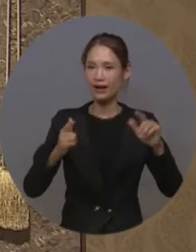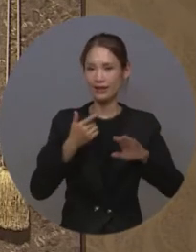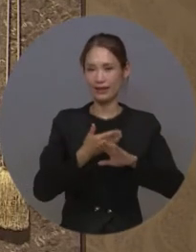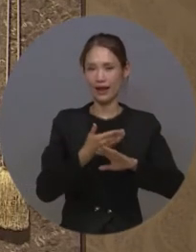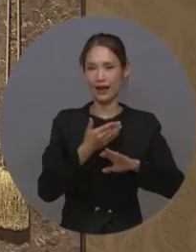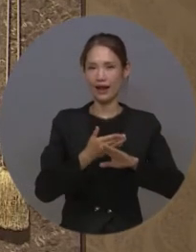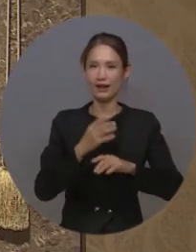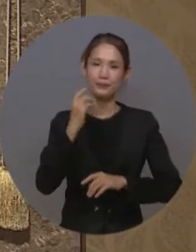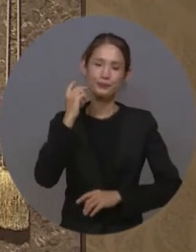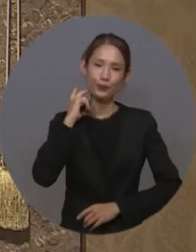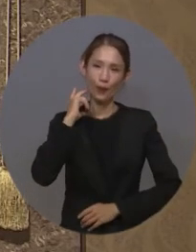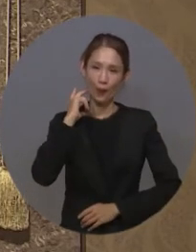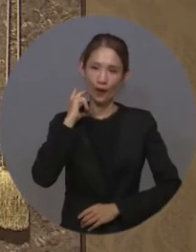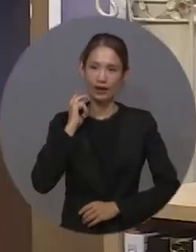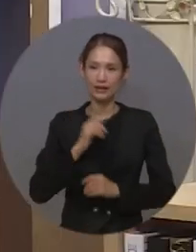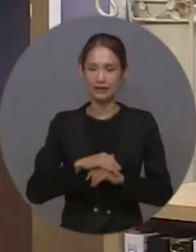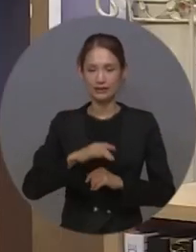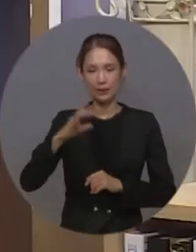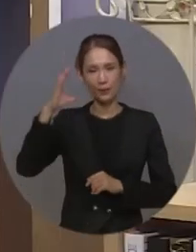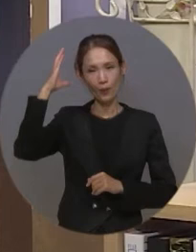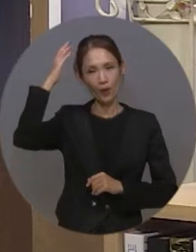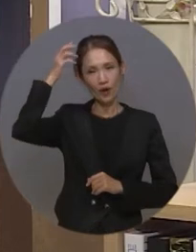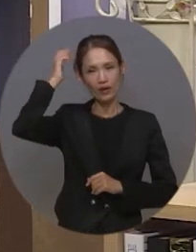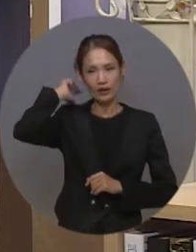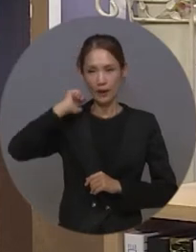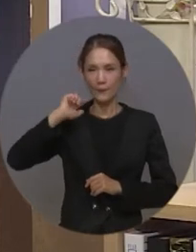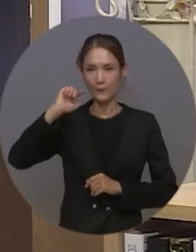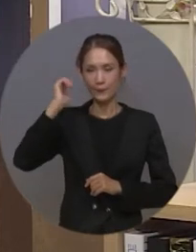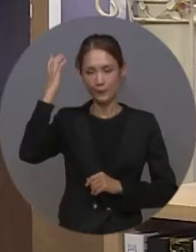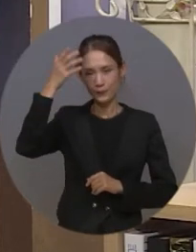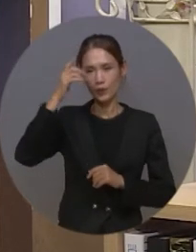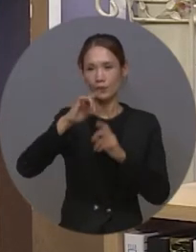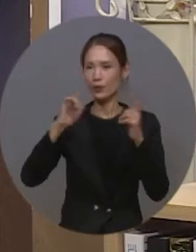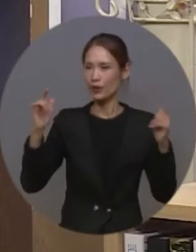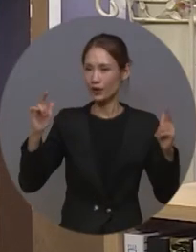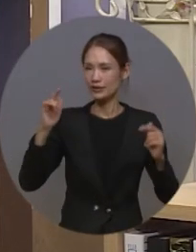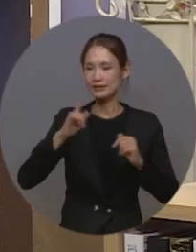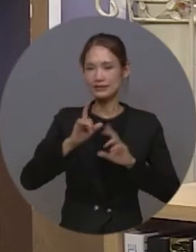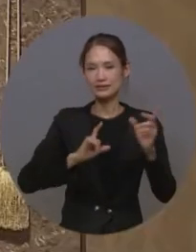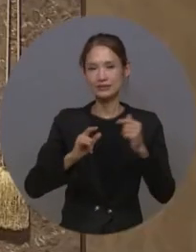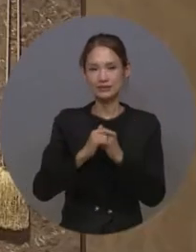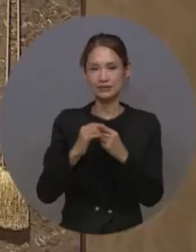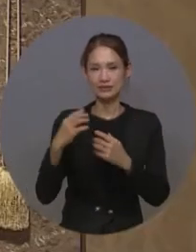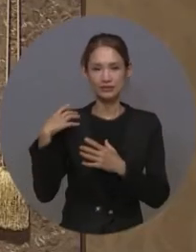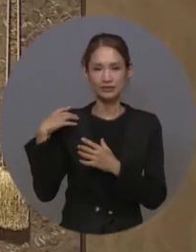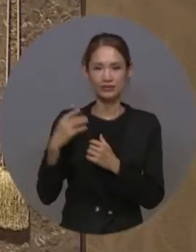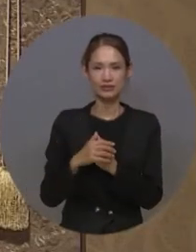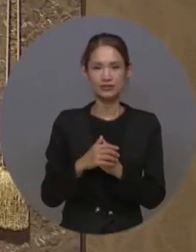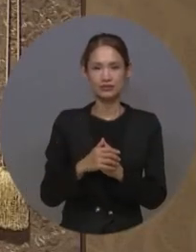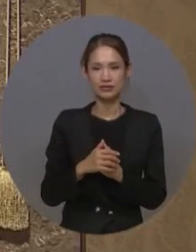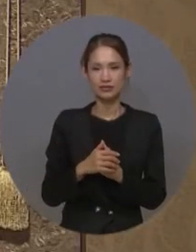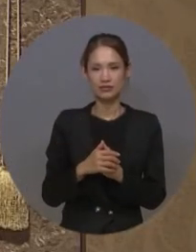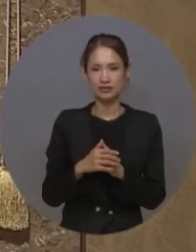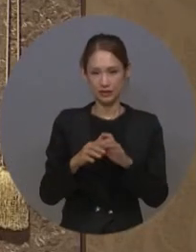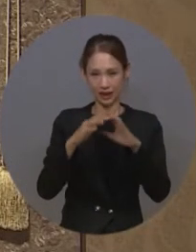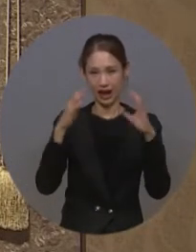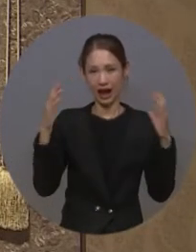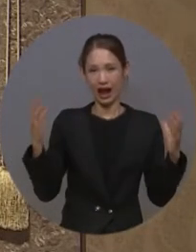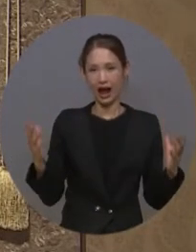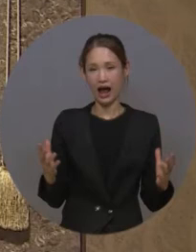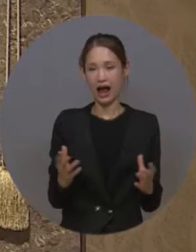목의 길이 내 머리 크기 어깨넓이 등 의 두께 이런 점들이 전혀